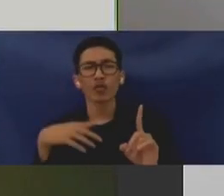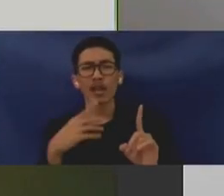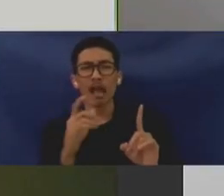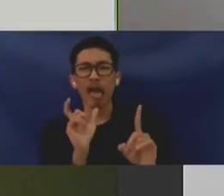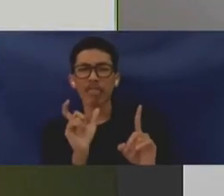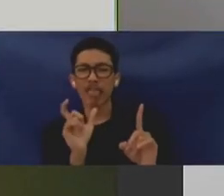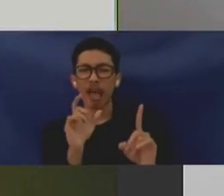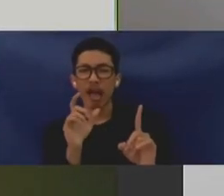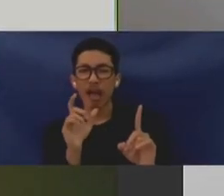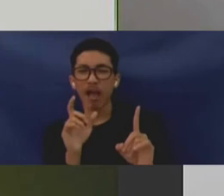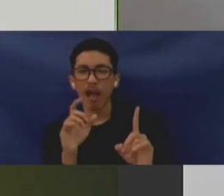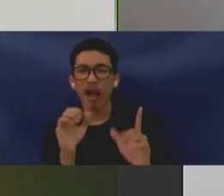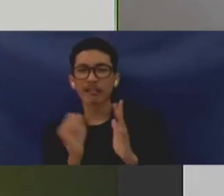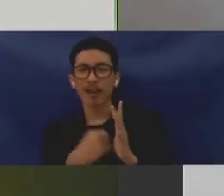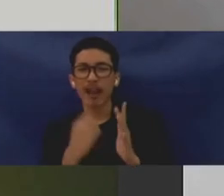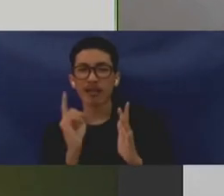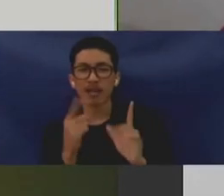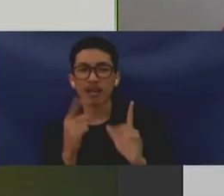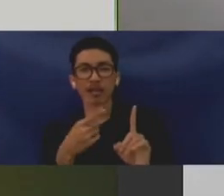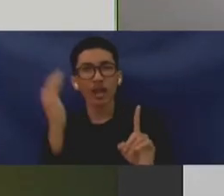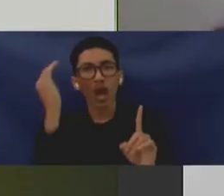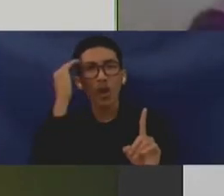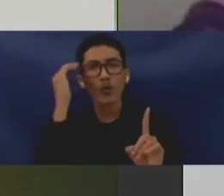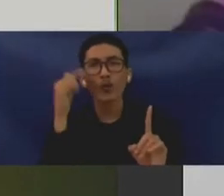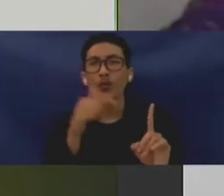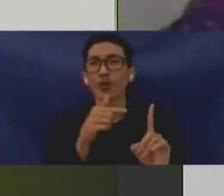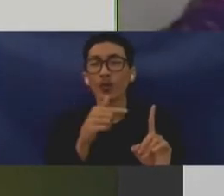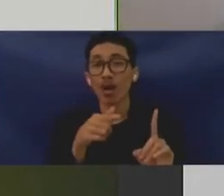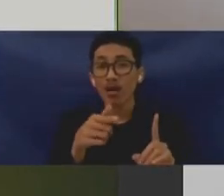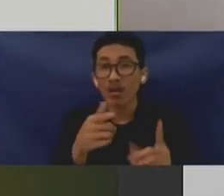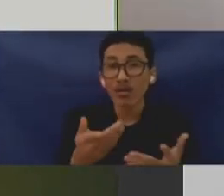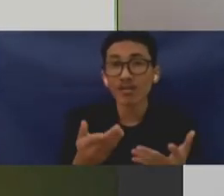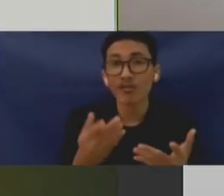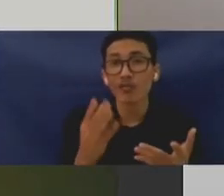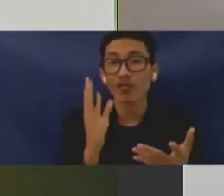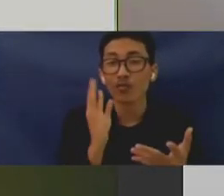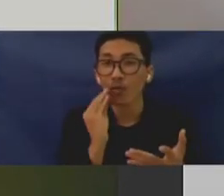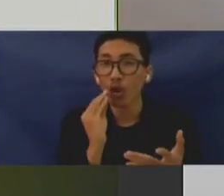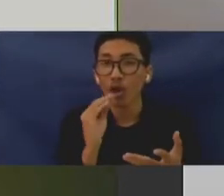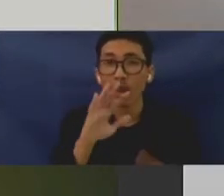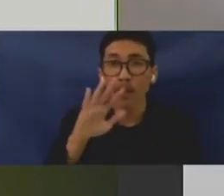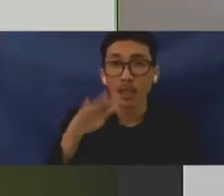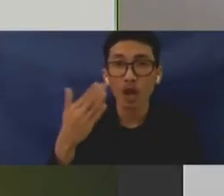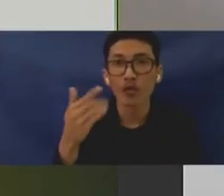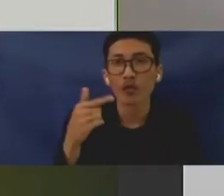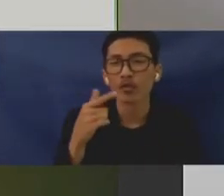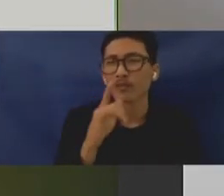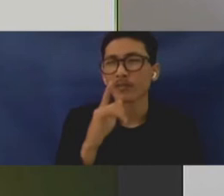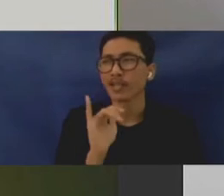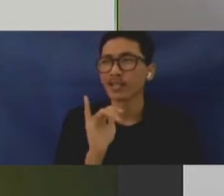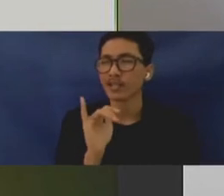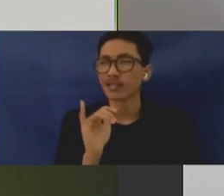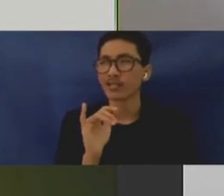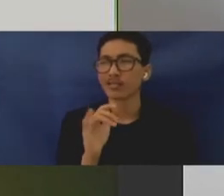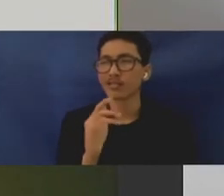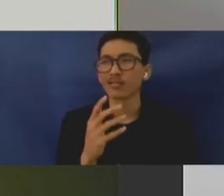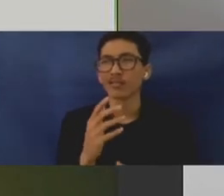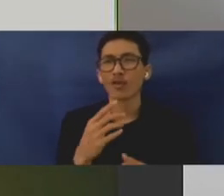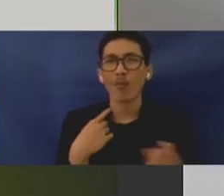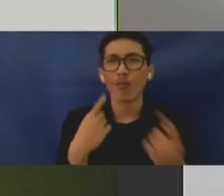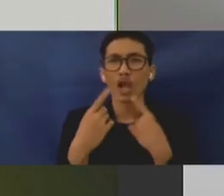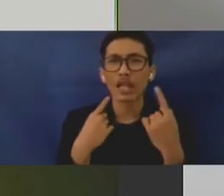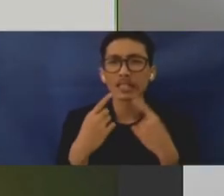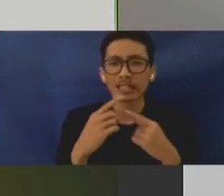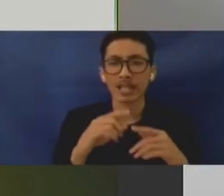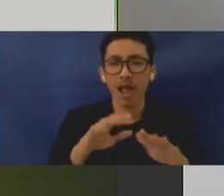Nah, dengan Bu Santi anaknya masih 5 tahun, ada nggak sih Bu pola komunikasi yang mungkin dari anak-anak seumuran mereka pun 5 tahun untuk kemudian melihat